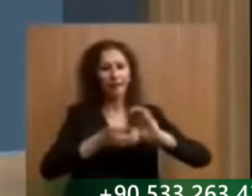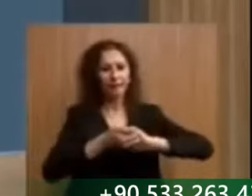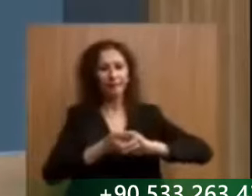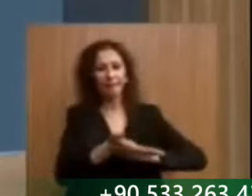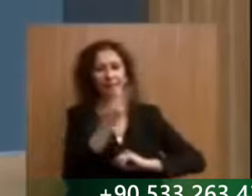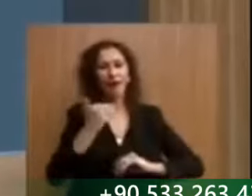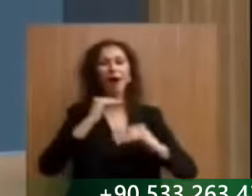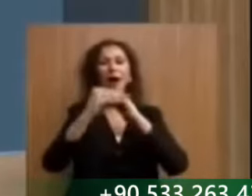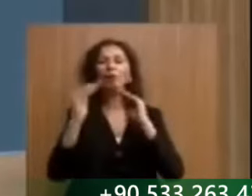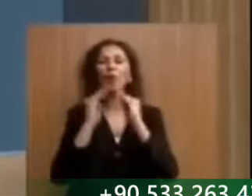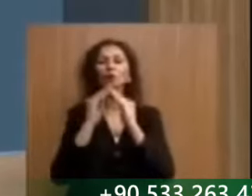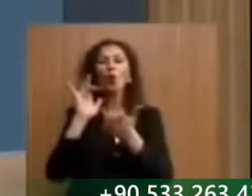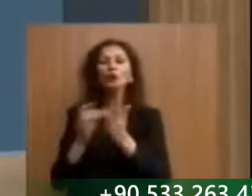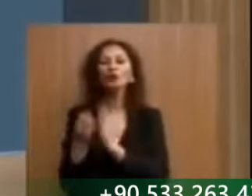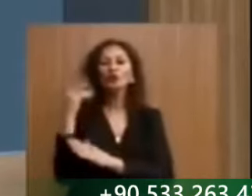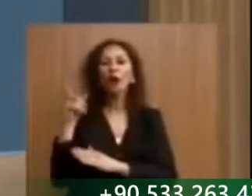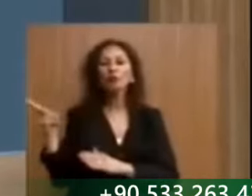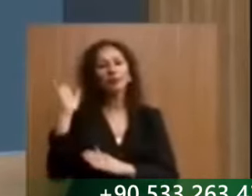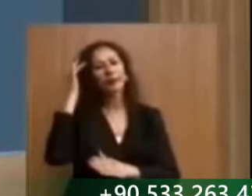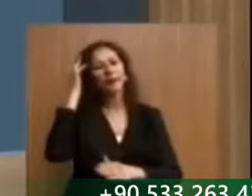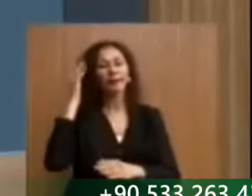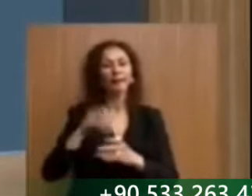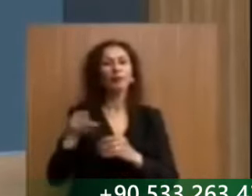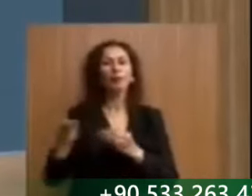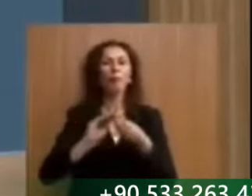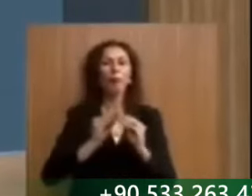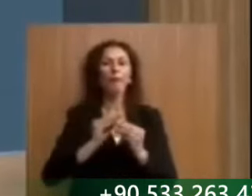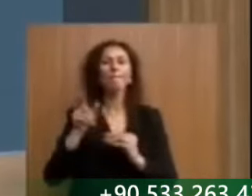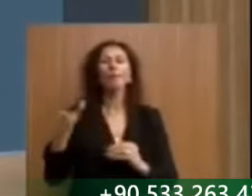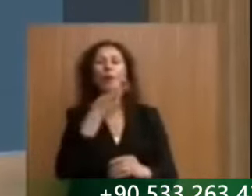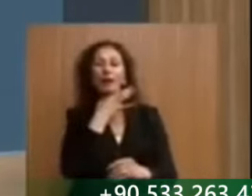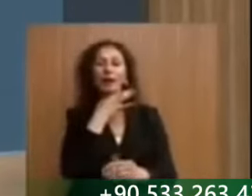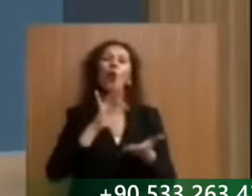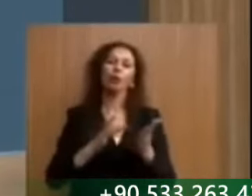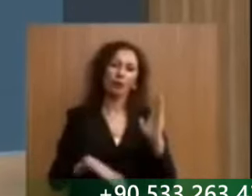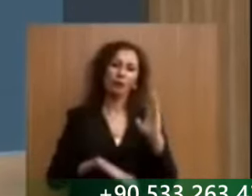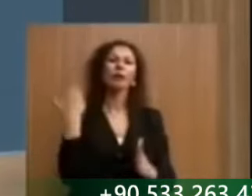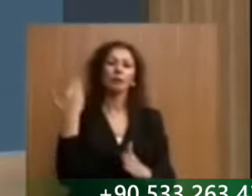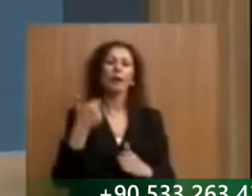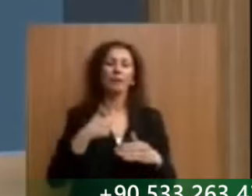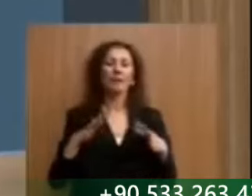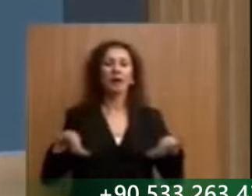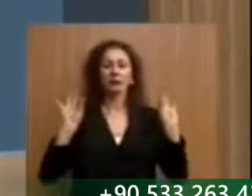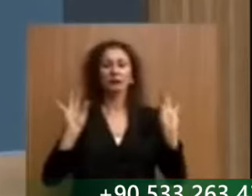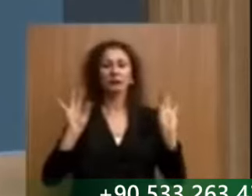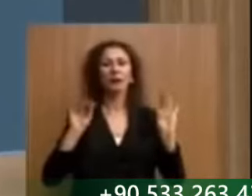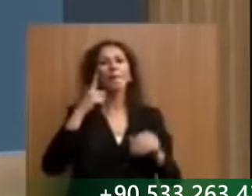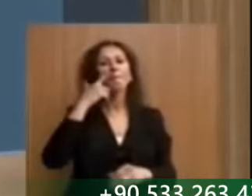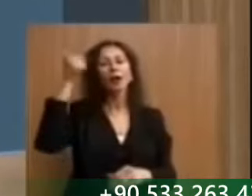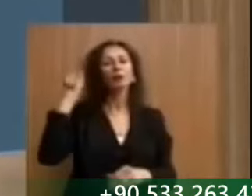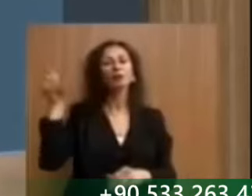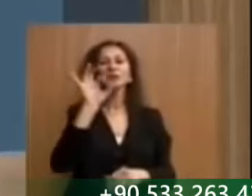Halk konutlarla ortaya çıkan bu çelişkiyi, bu sorunu ve bu mağduriyeti ortadan kaldırmaya biz hazırız. Bakanlığın